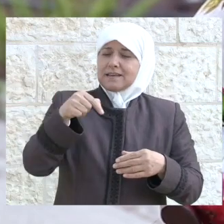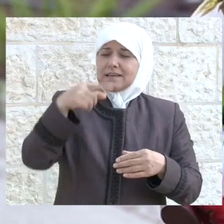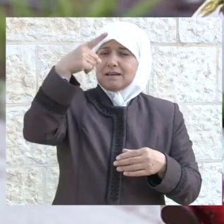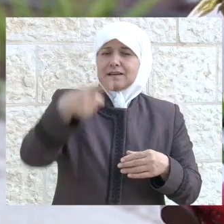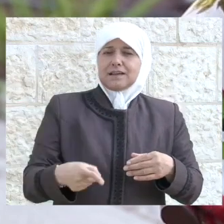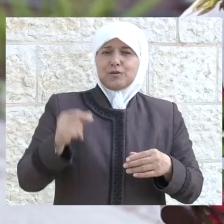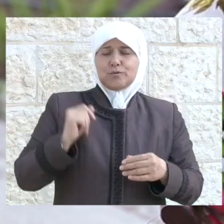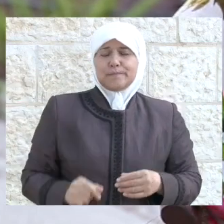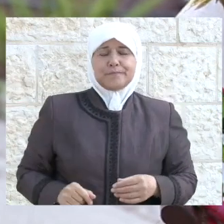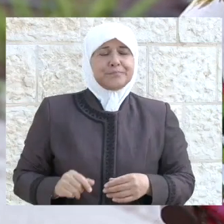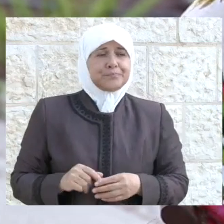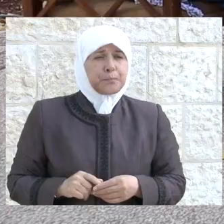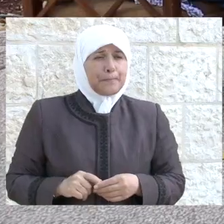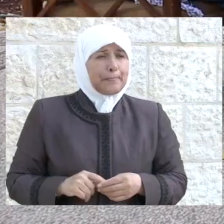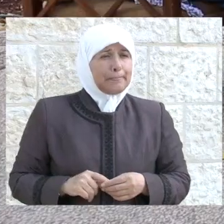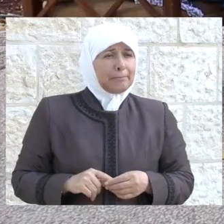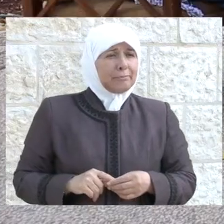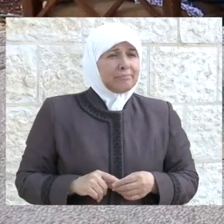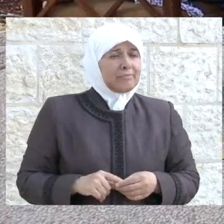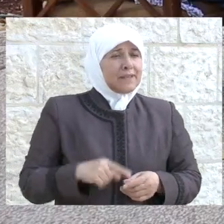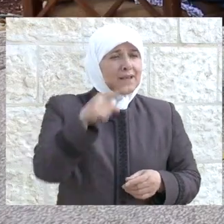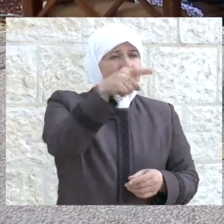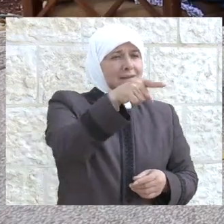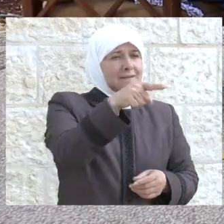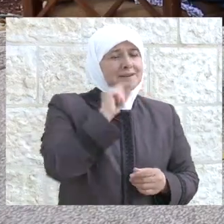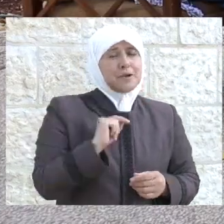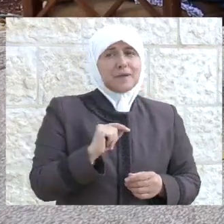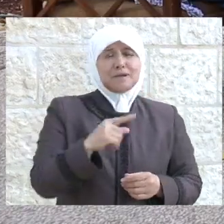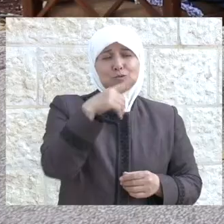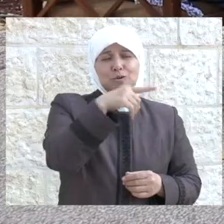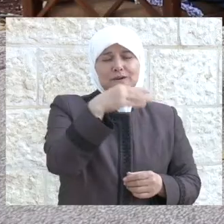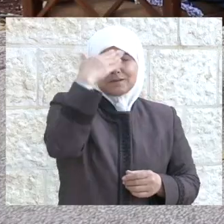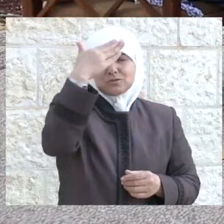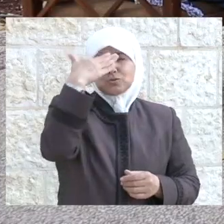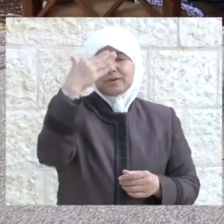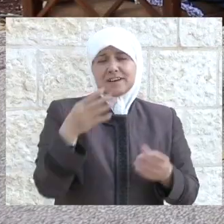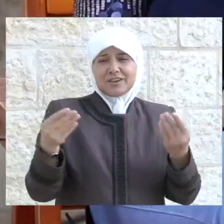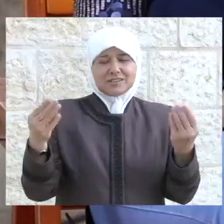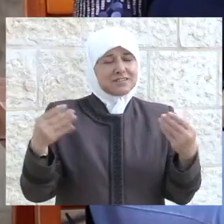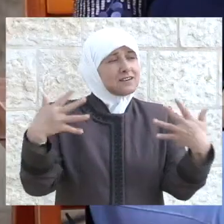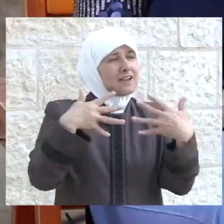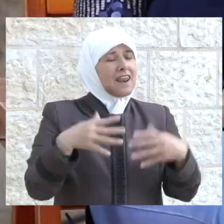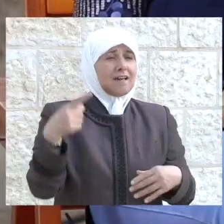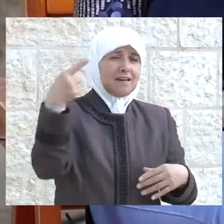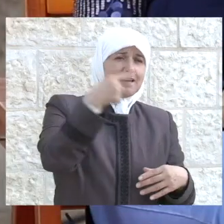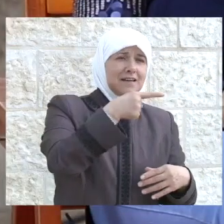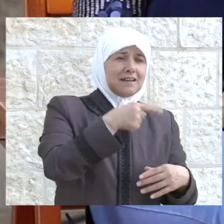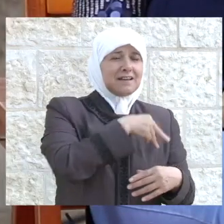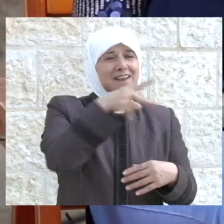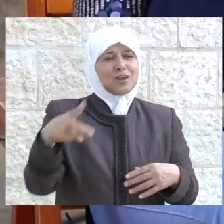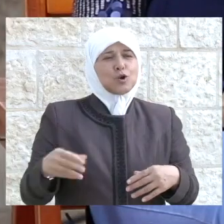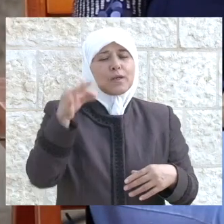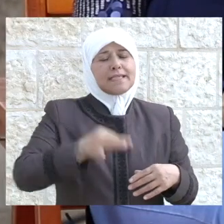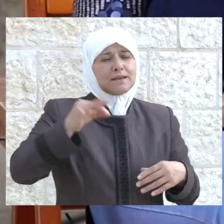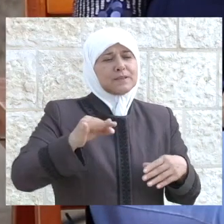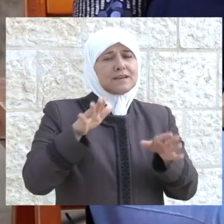عند أي مطب. طبعاً إحنا بنوجه التحية لأهلك ولكل الأهالي اللي دايماً، طبعاً بنوجه التحية لكل الأهالي اللي بيدعموا